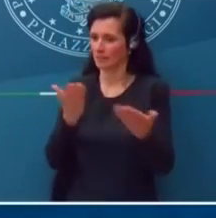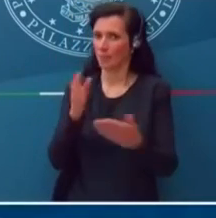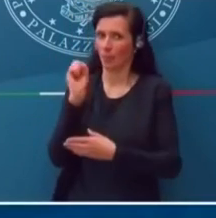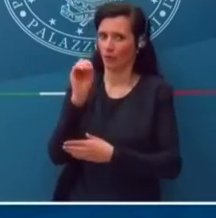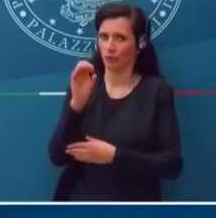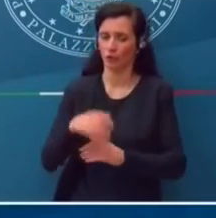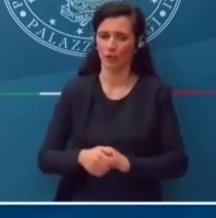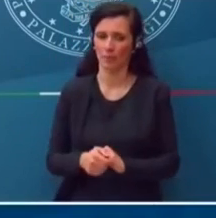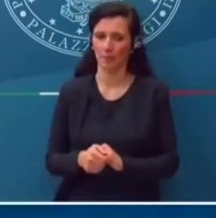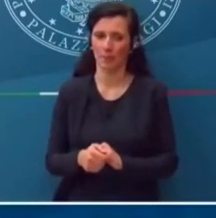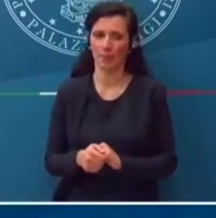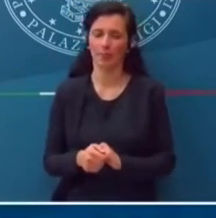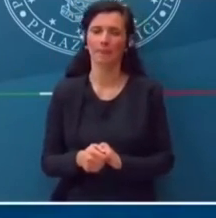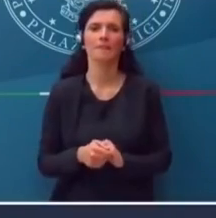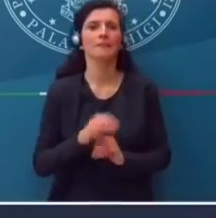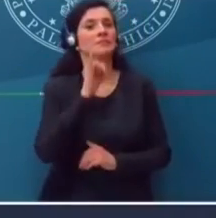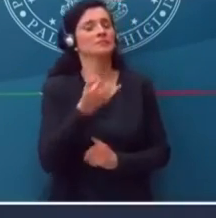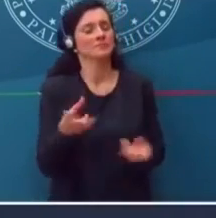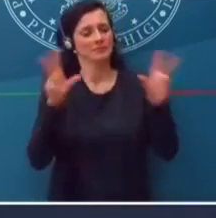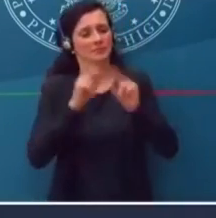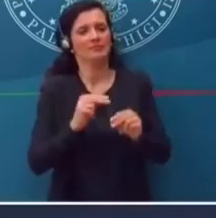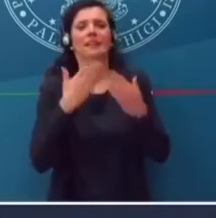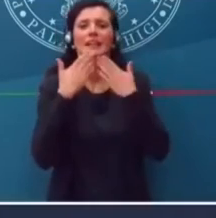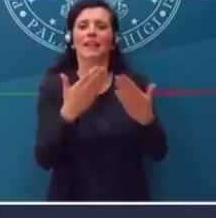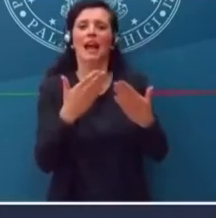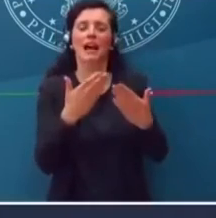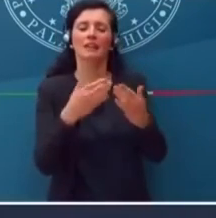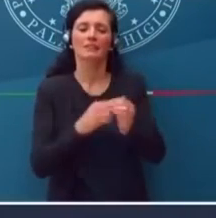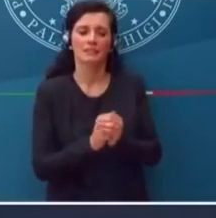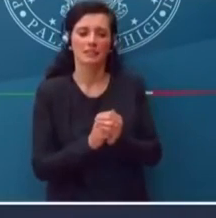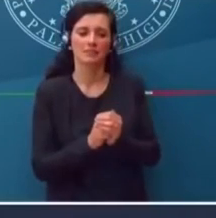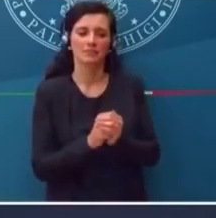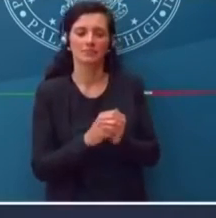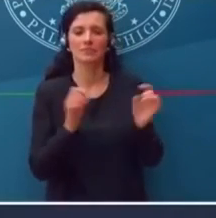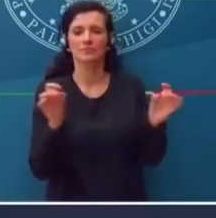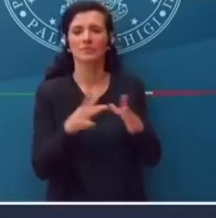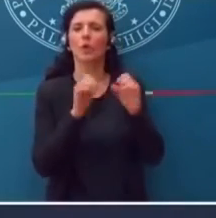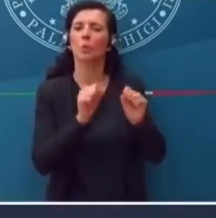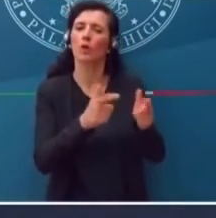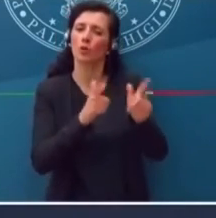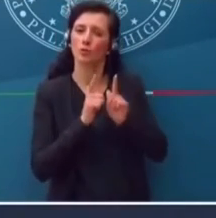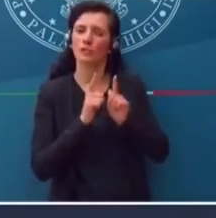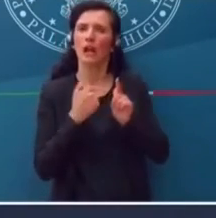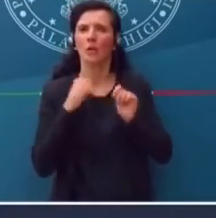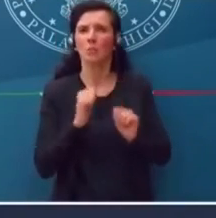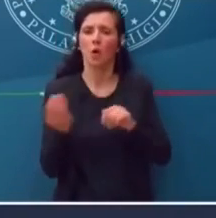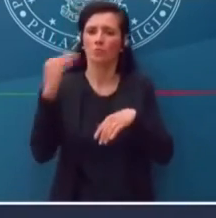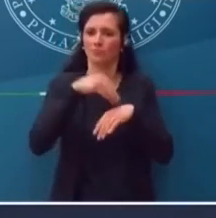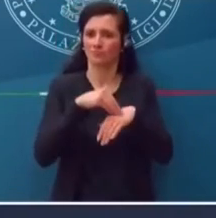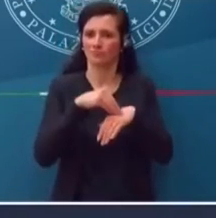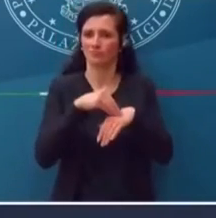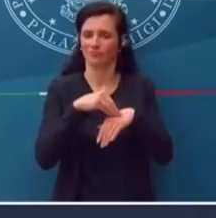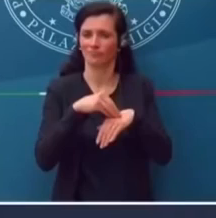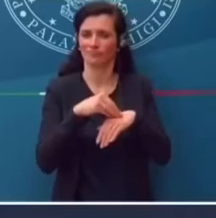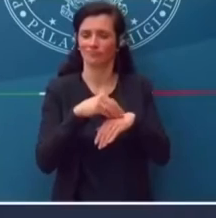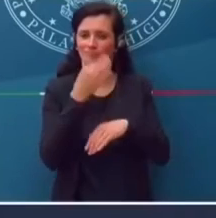nuovo grazie per offrirmi l'opportunità di fare qualche ulteriore commento, dicendo